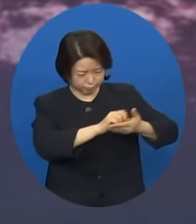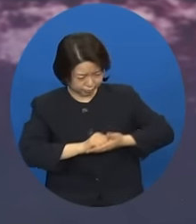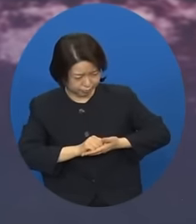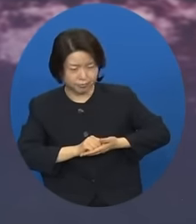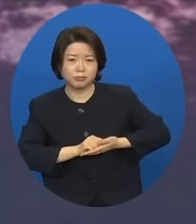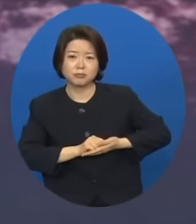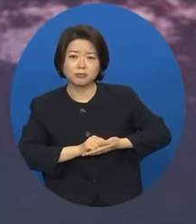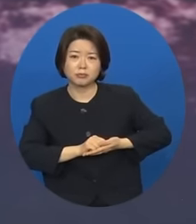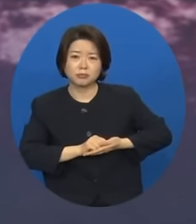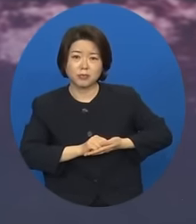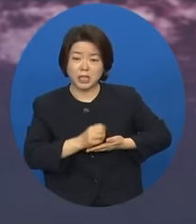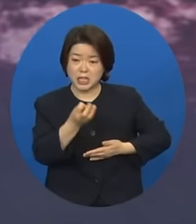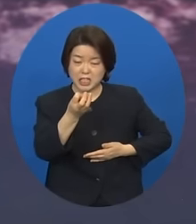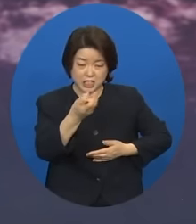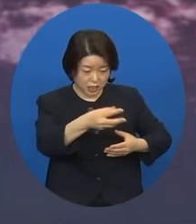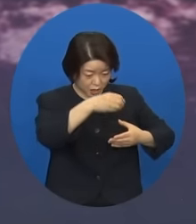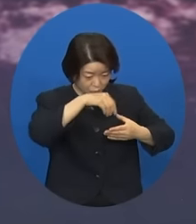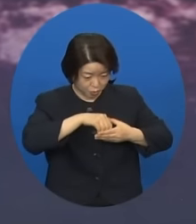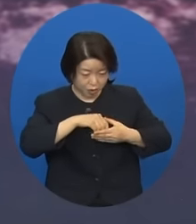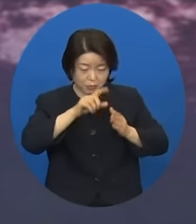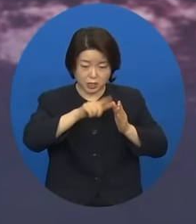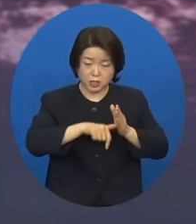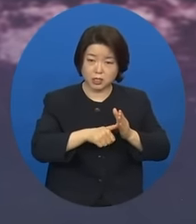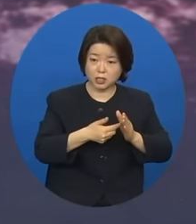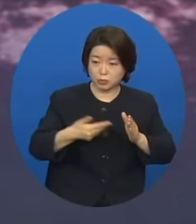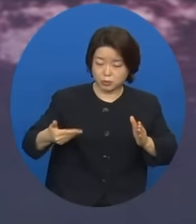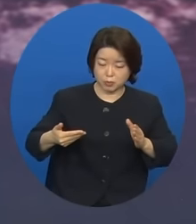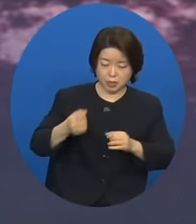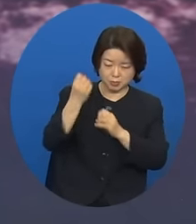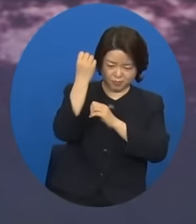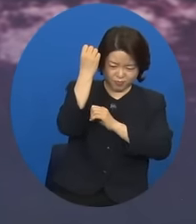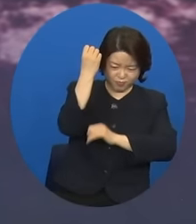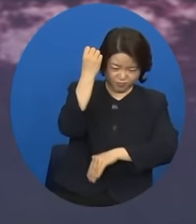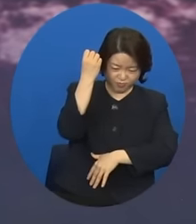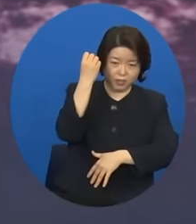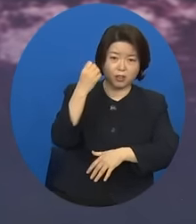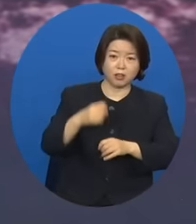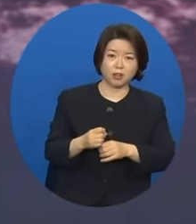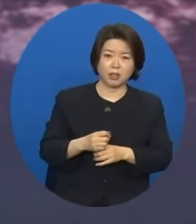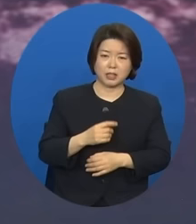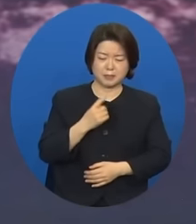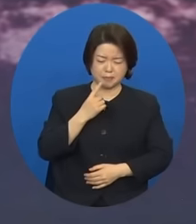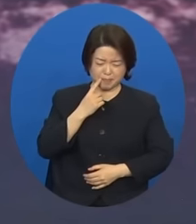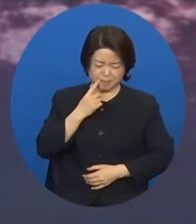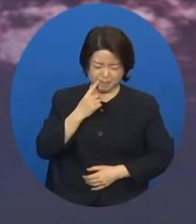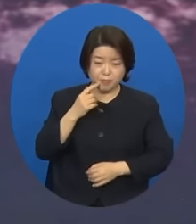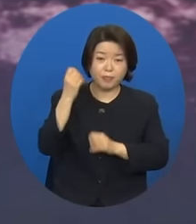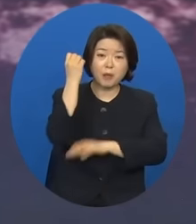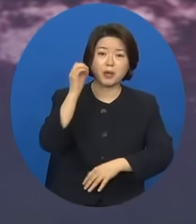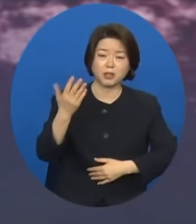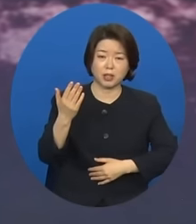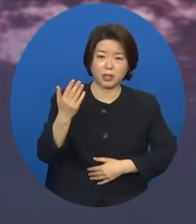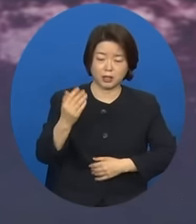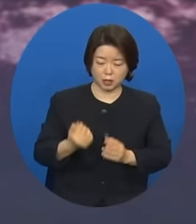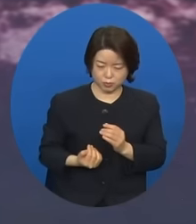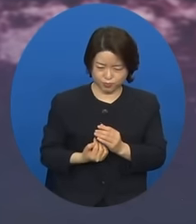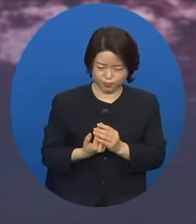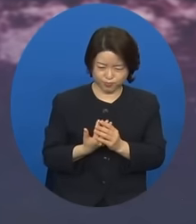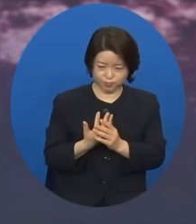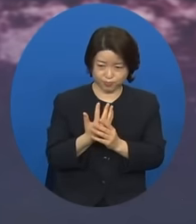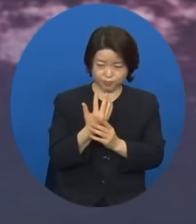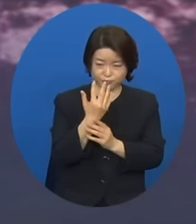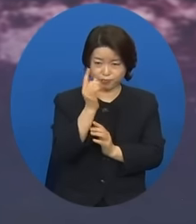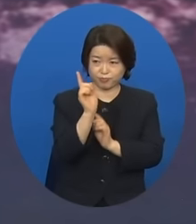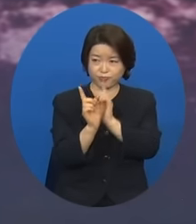여러분 씨가 들어오게 되면 시간이 지나면 이것이 이제 뿌리를 내립니다이 쓴뿌리가 돼요 열매를 맺게 가시를 막